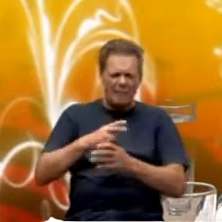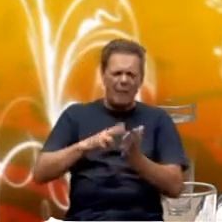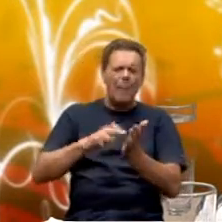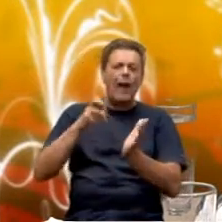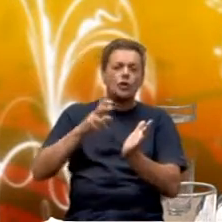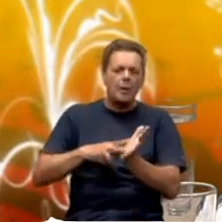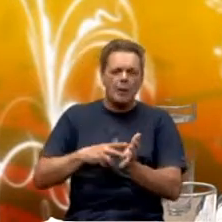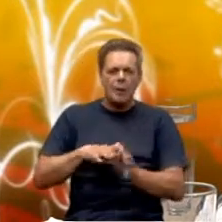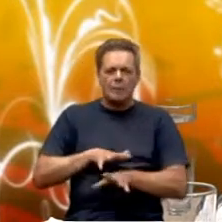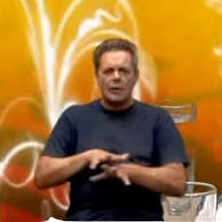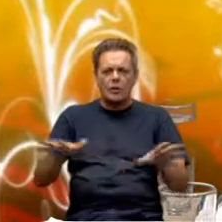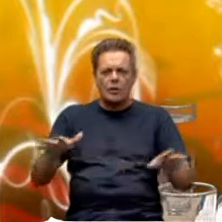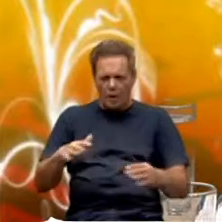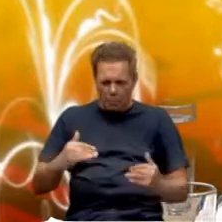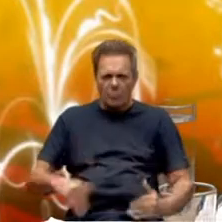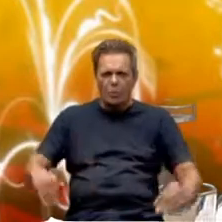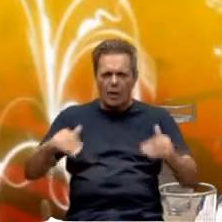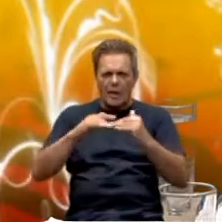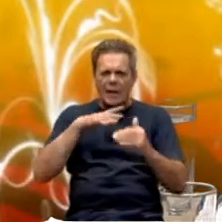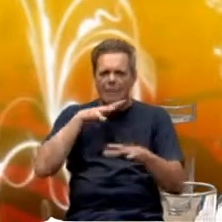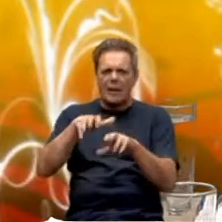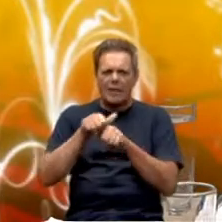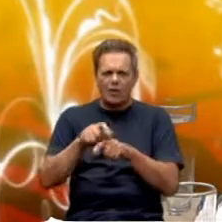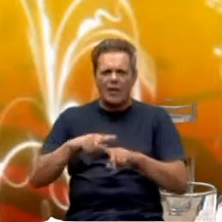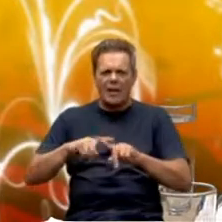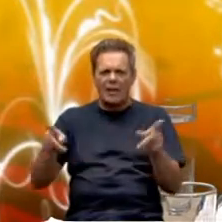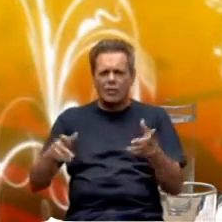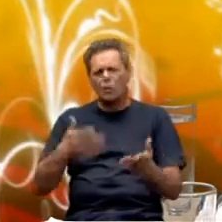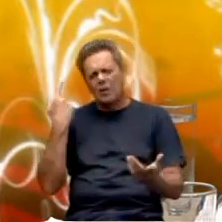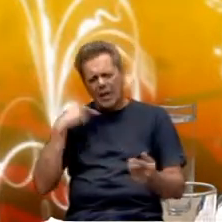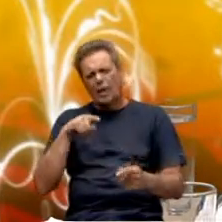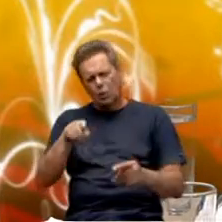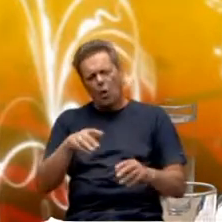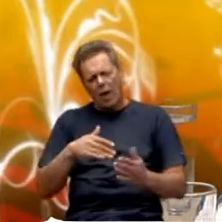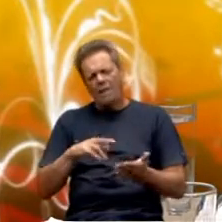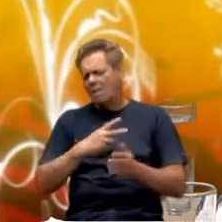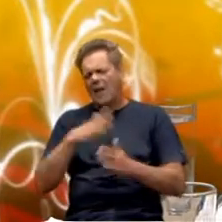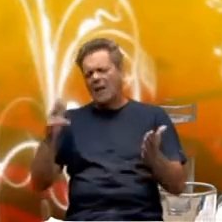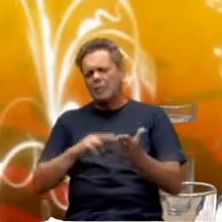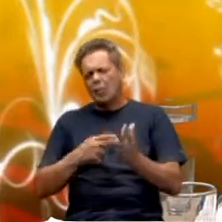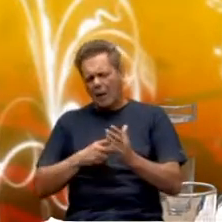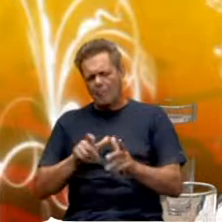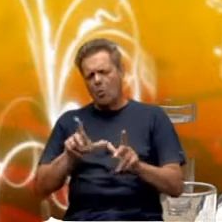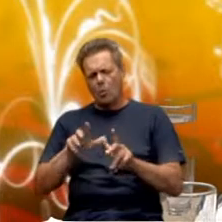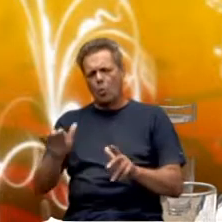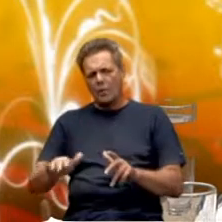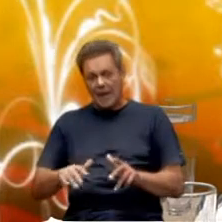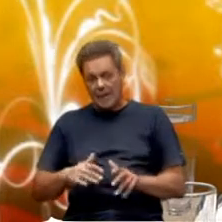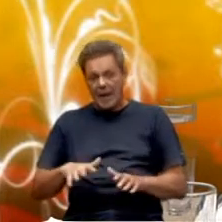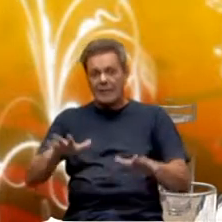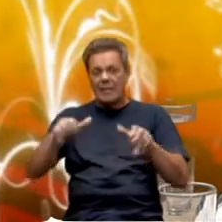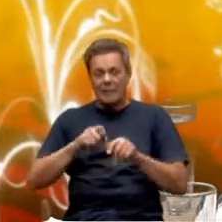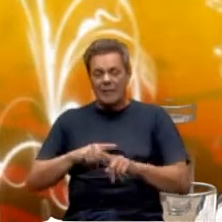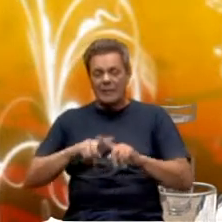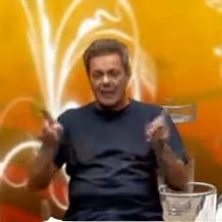širi tolerancija i prihvaćanje različitosti, jer je naročito problem kod djece prihvatiti različitost. Ali da su